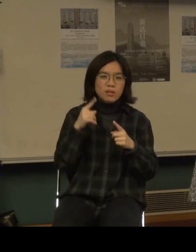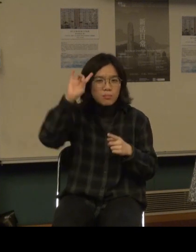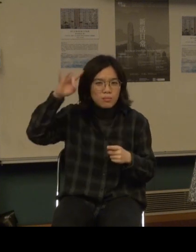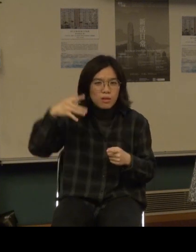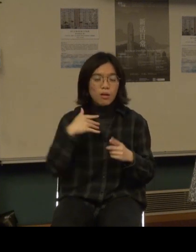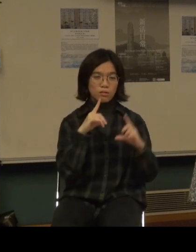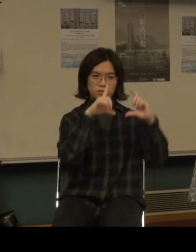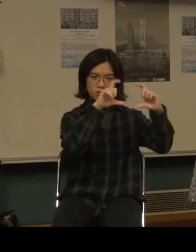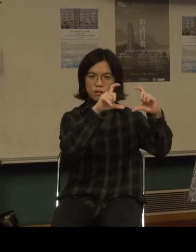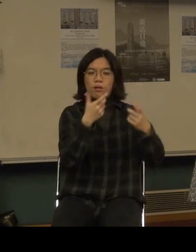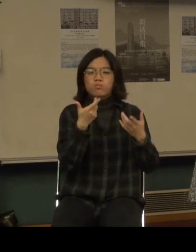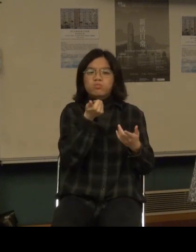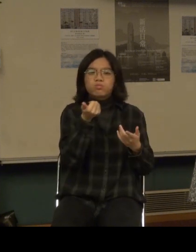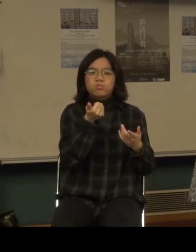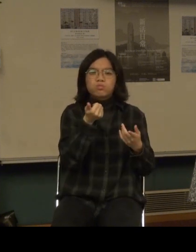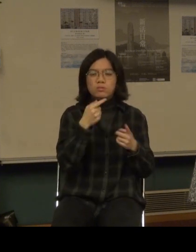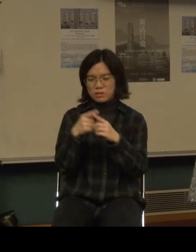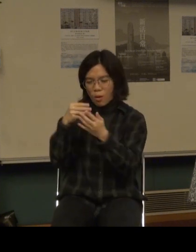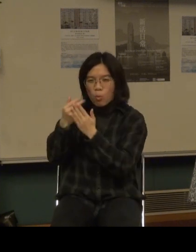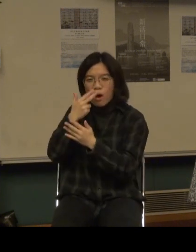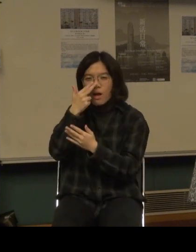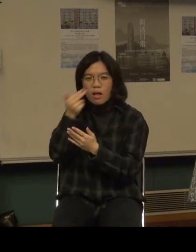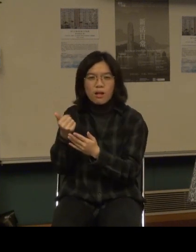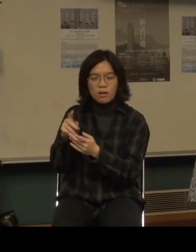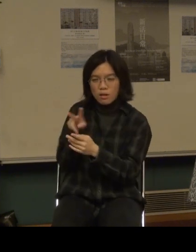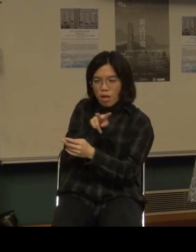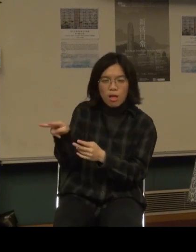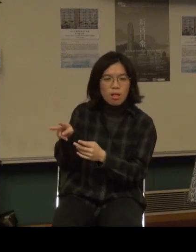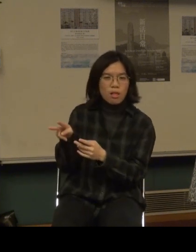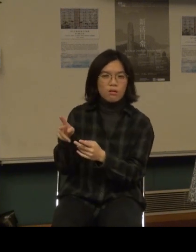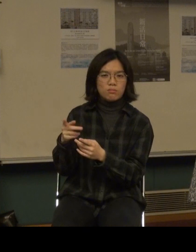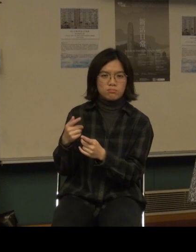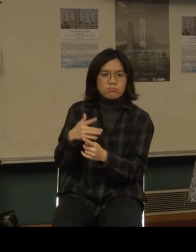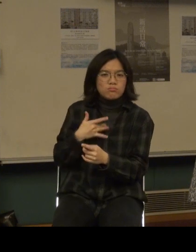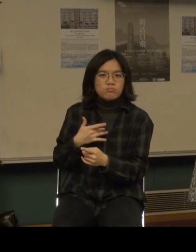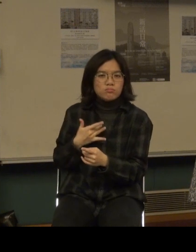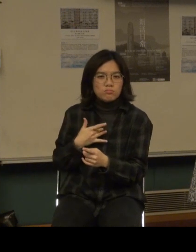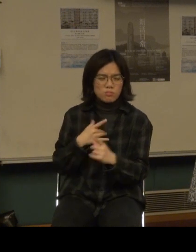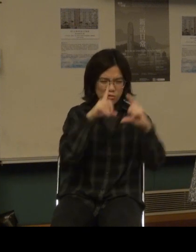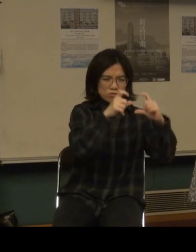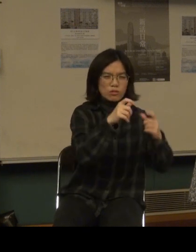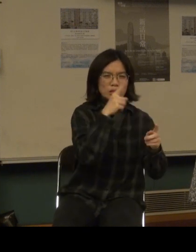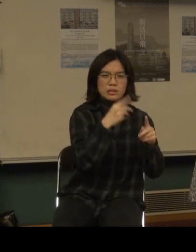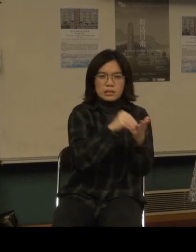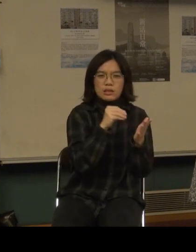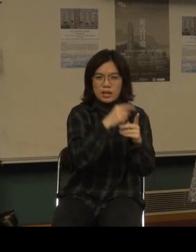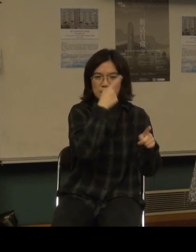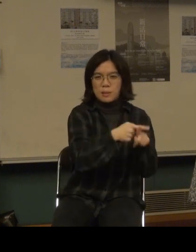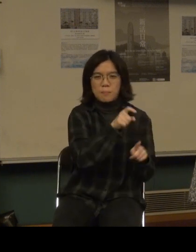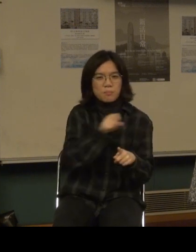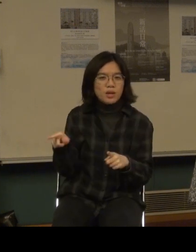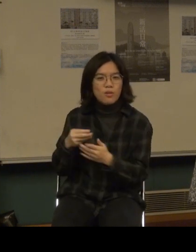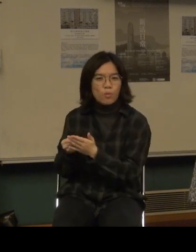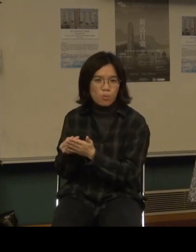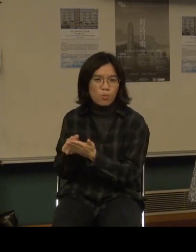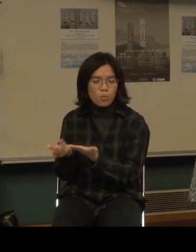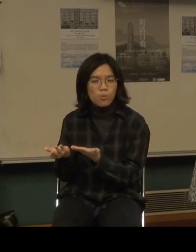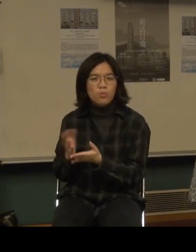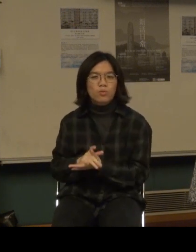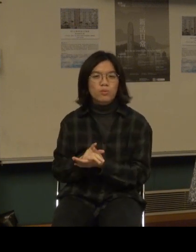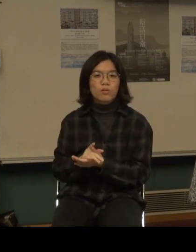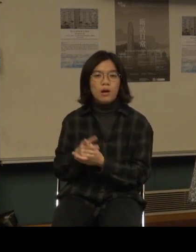實變得沒有意義，因為你怎麼畫都不夠拍一張照片那麼像真。你畫畫的